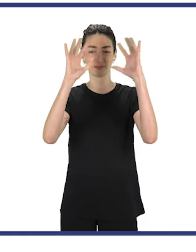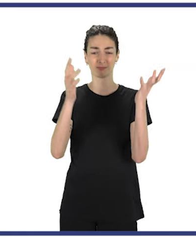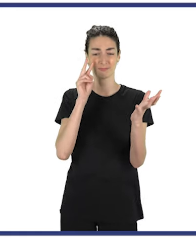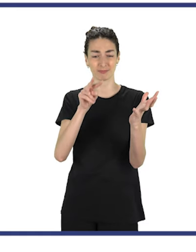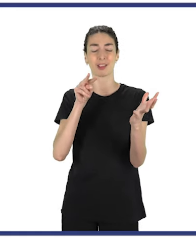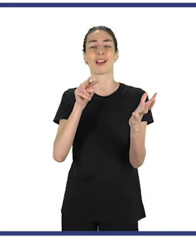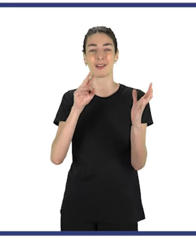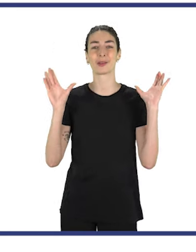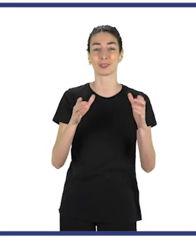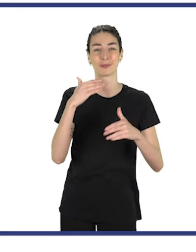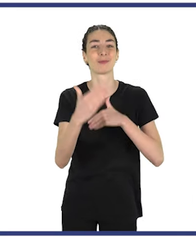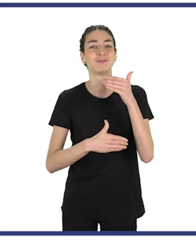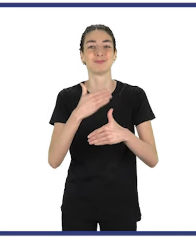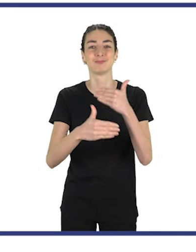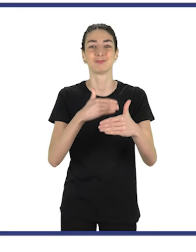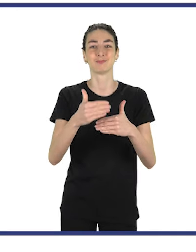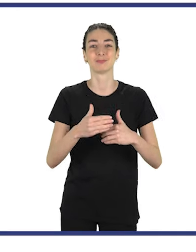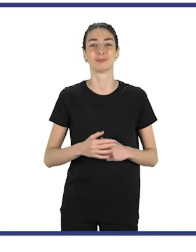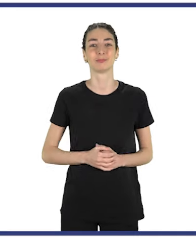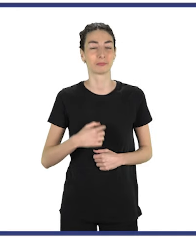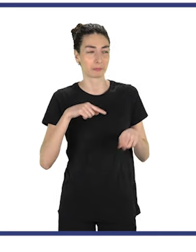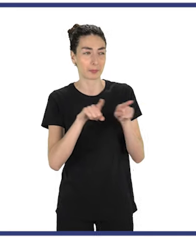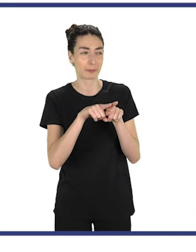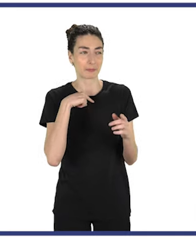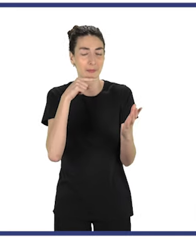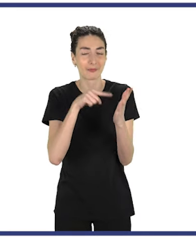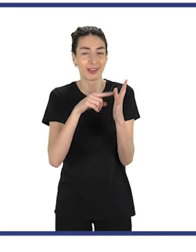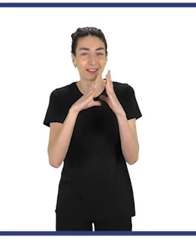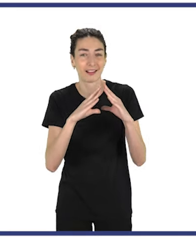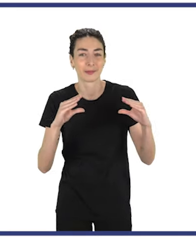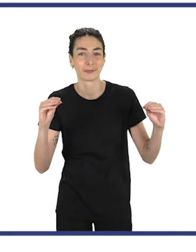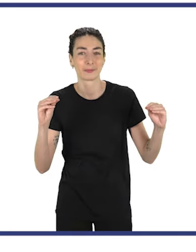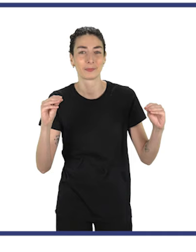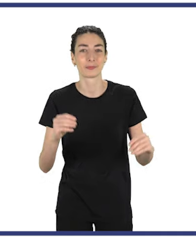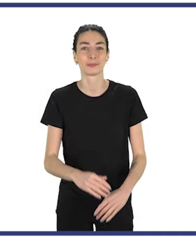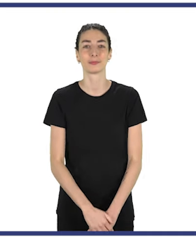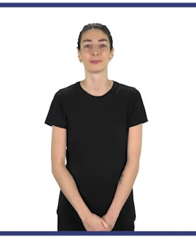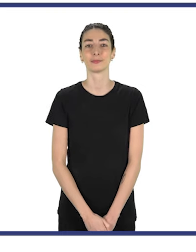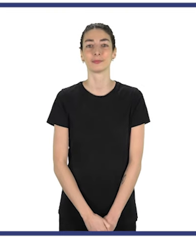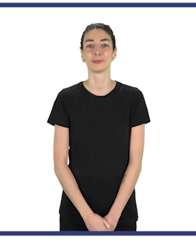Mieux connaître l'autisme, c'est mieux vivre ensemble. Moi aussi, je préfère quand c'est plus calme.